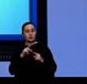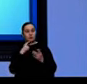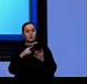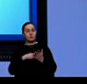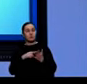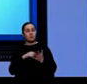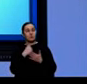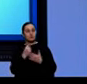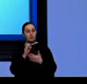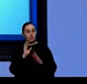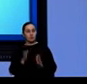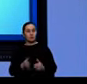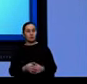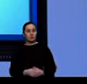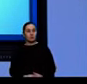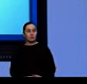нұқтаны дафтарыңызге белгілен.